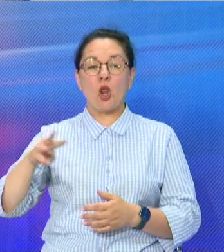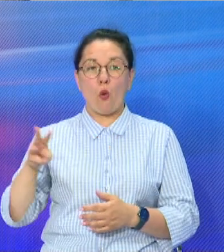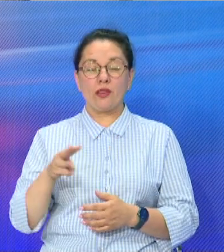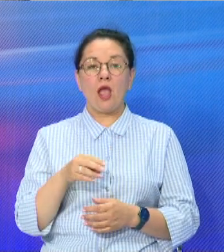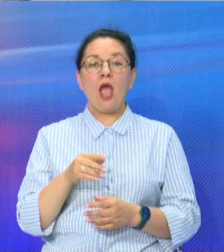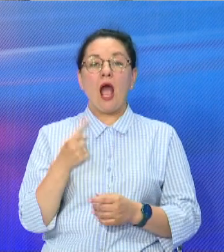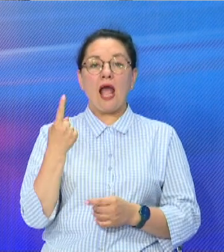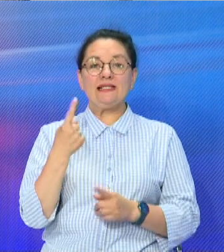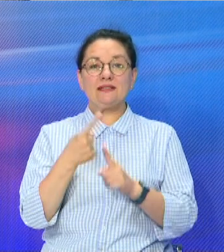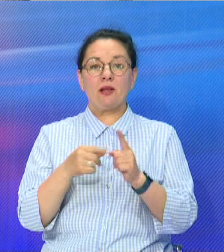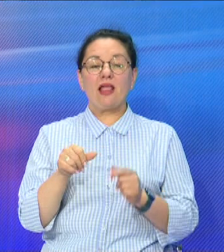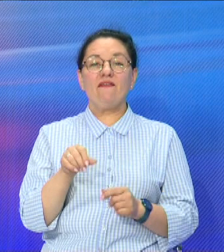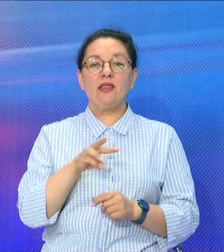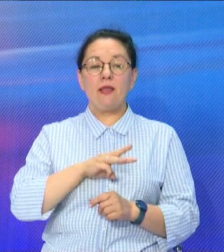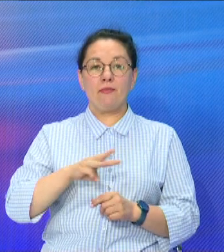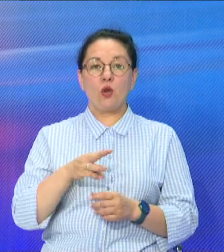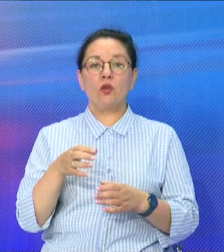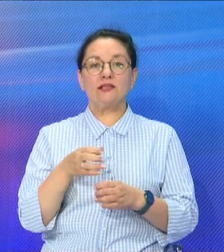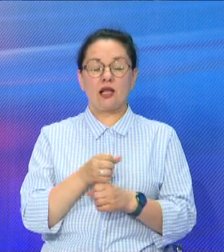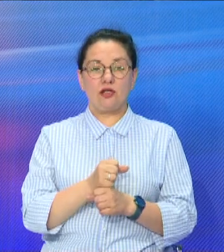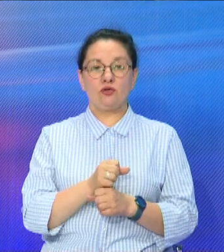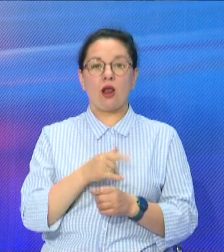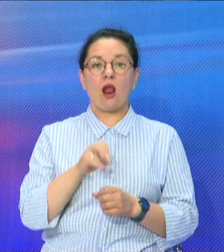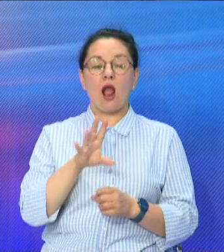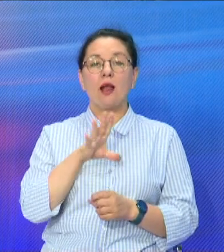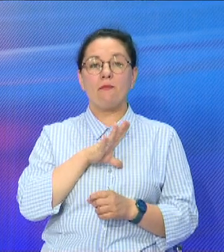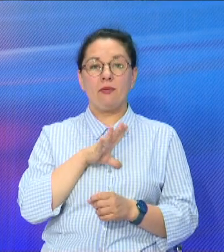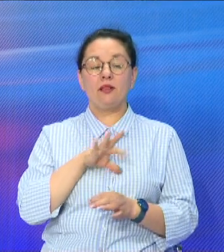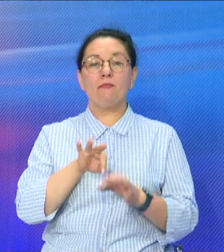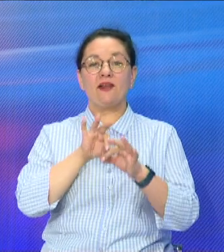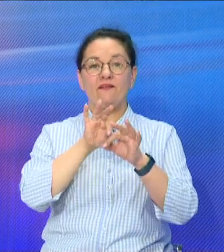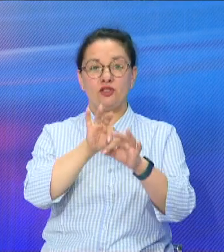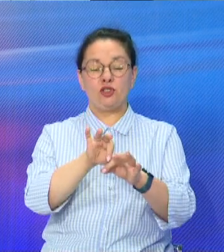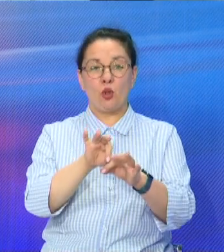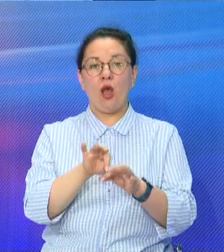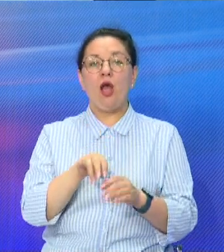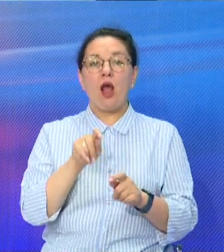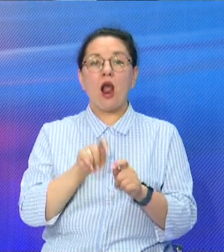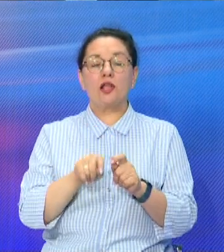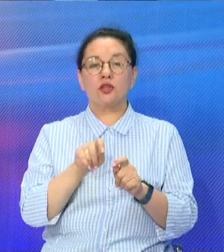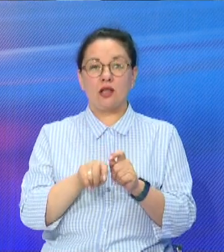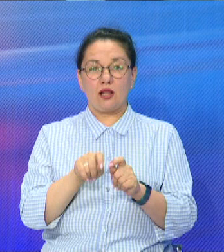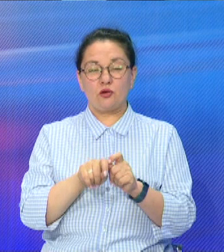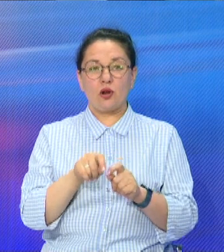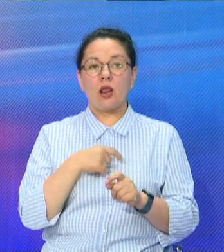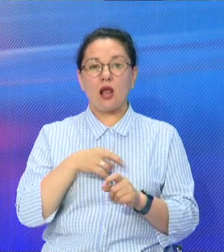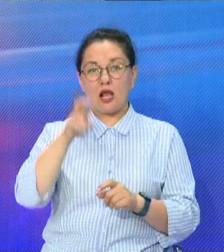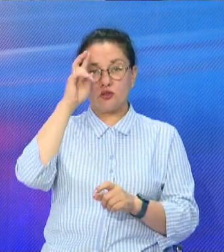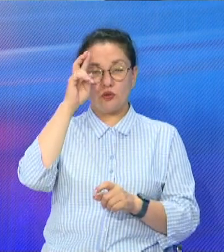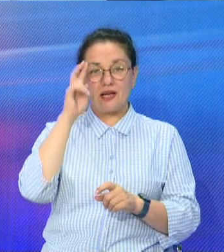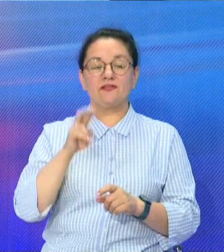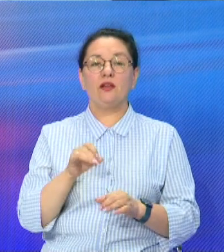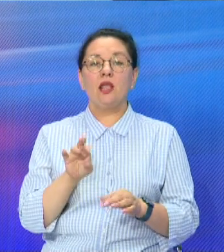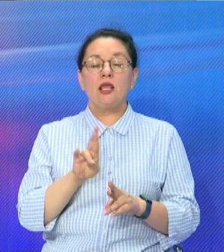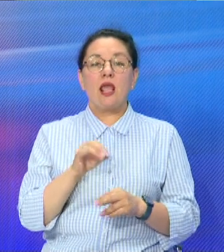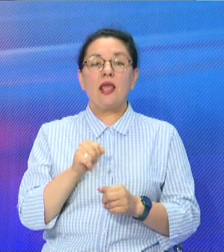миллиона бюджетных средств и от бы лопаться movano проведено контрольное мероприятие организации же кара вроде шины за минул и вот